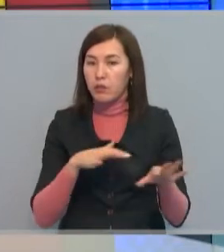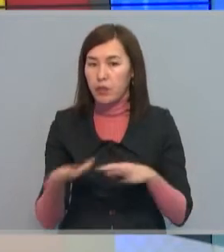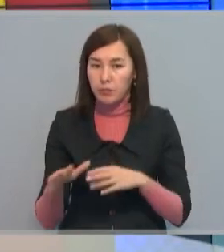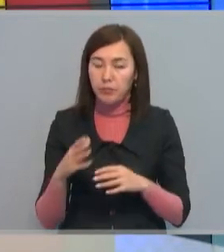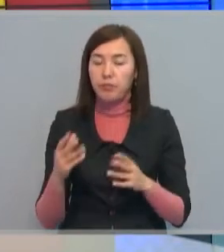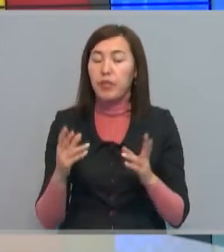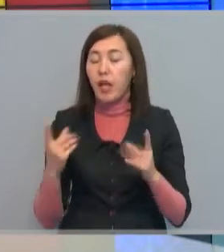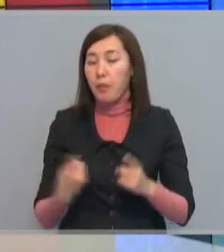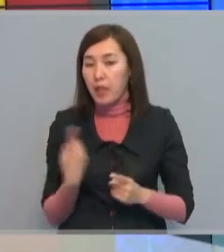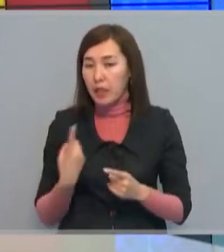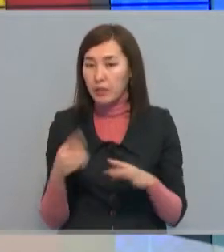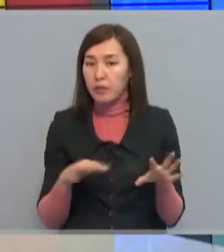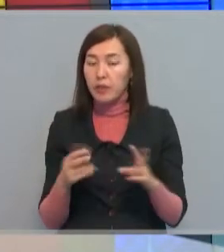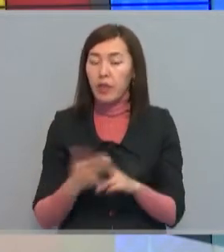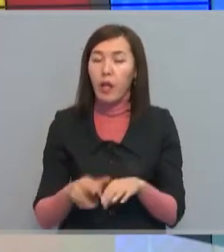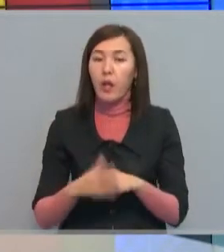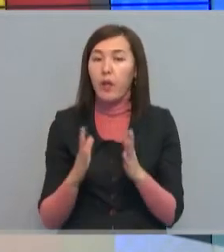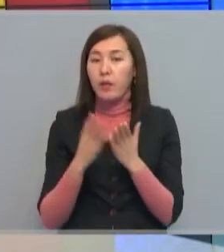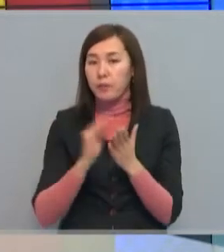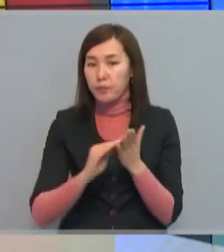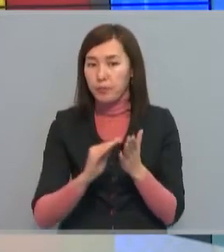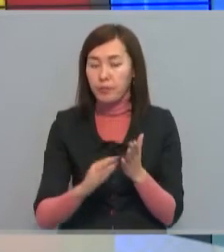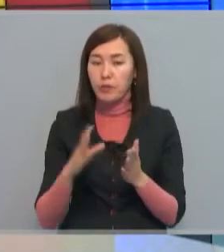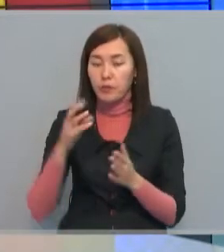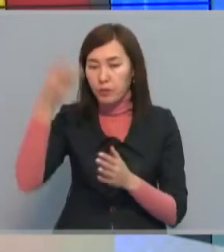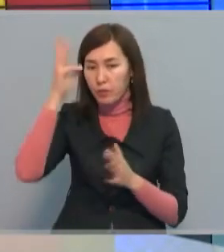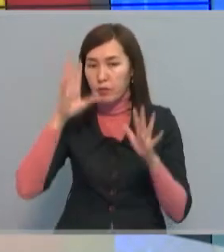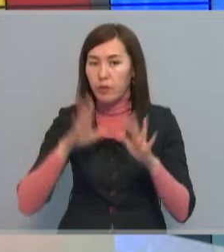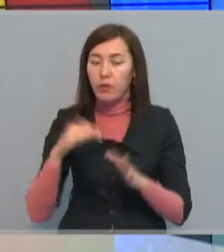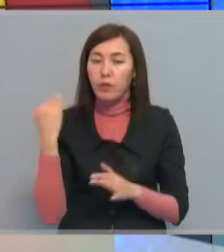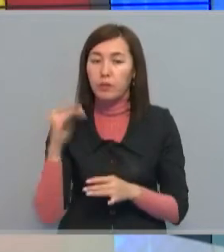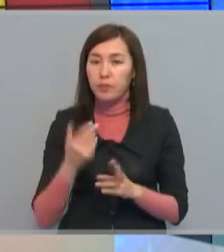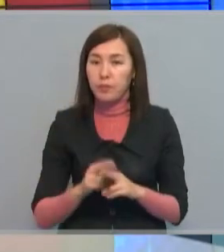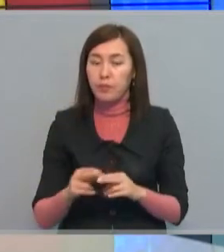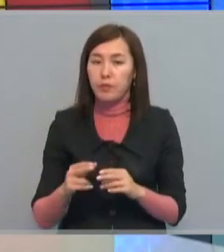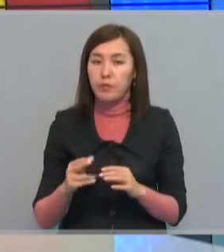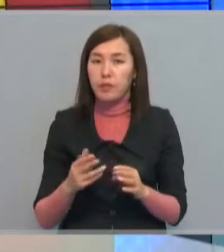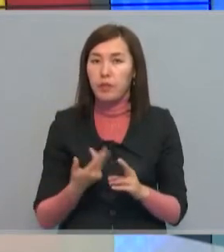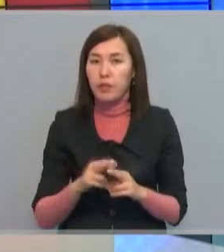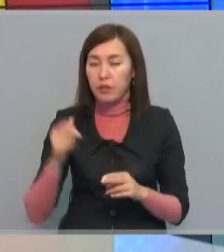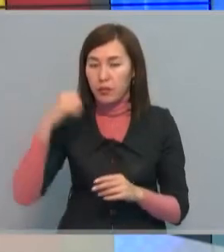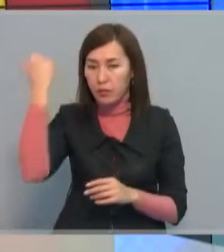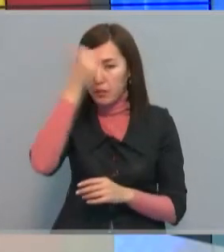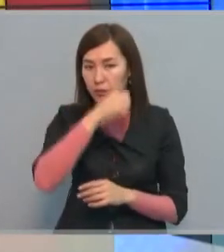деятельности. На встрече была презентована новая книга писателя «Туркулер Туре Туркестан», вышедшая в этом году.